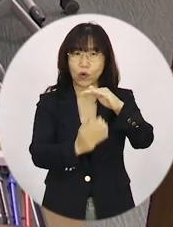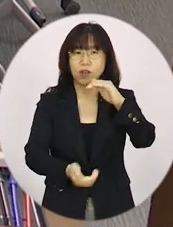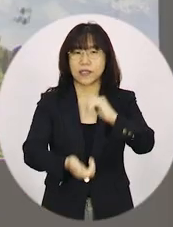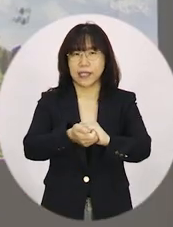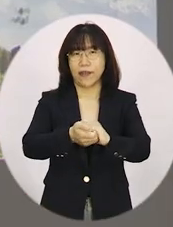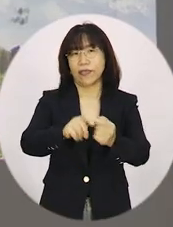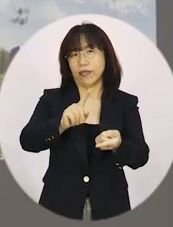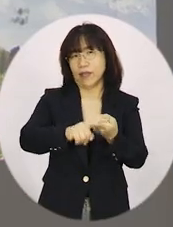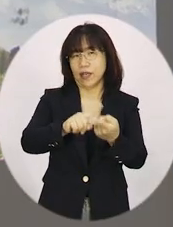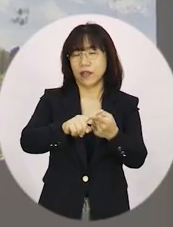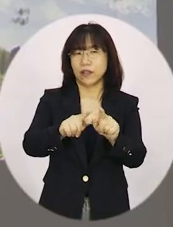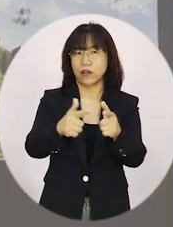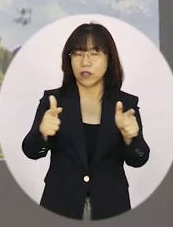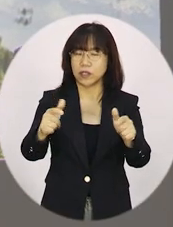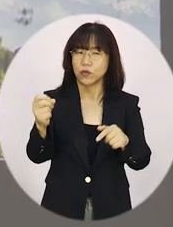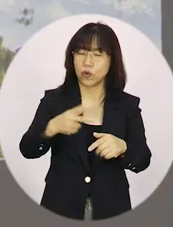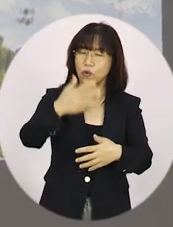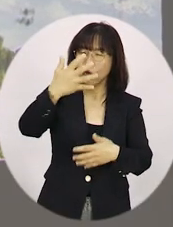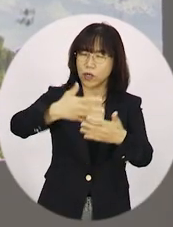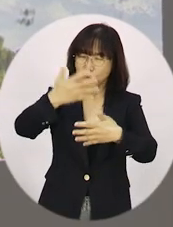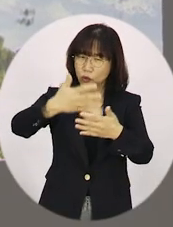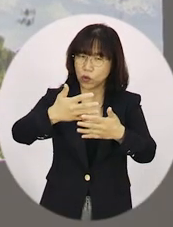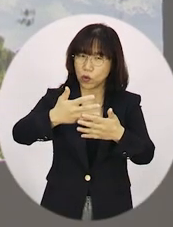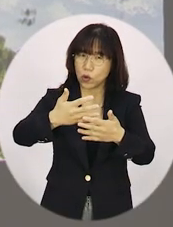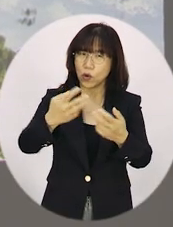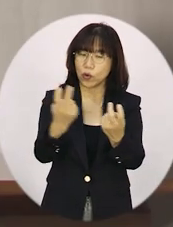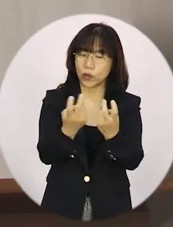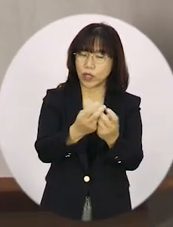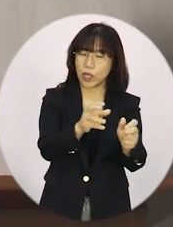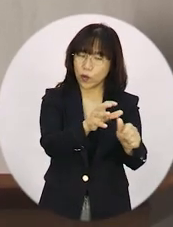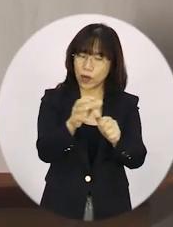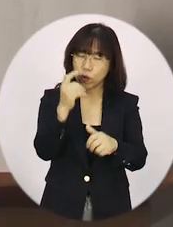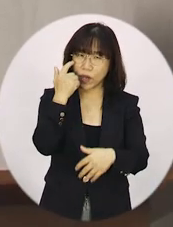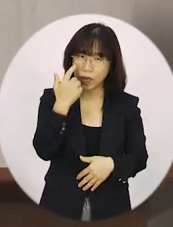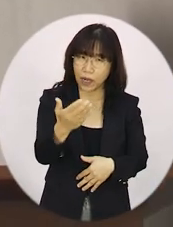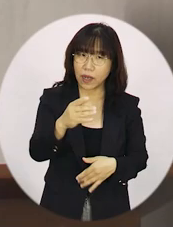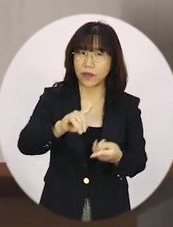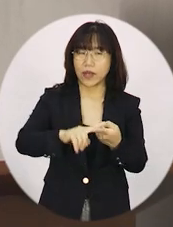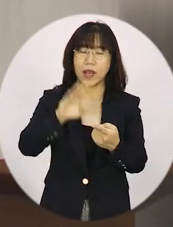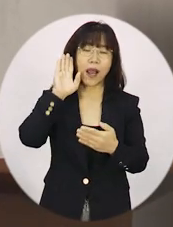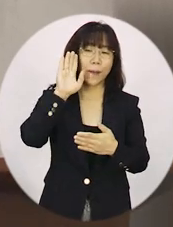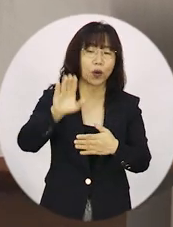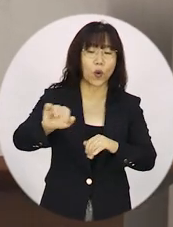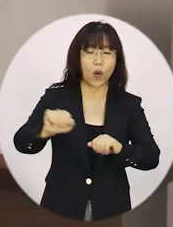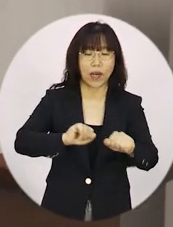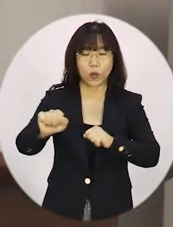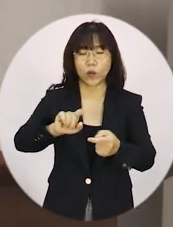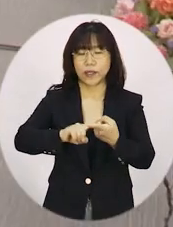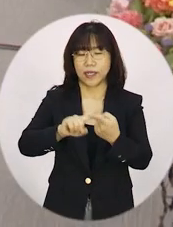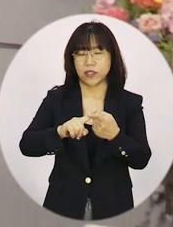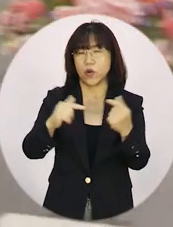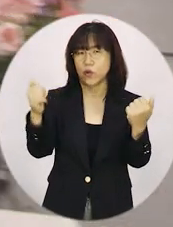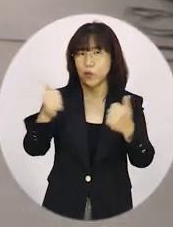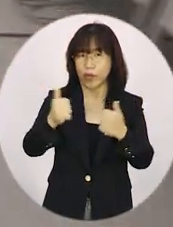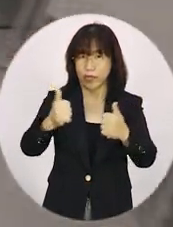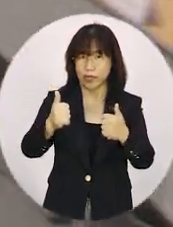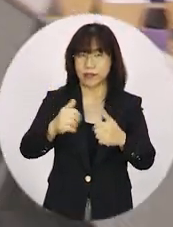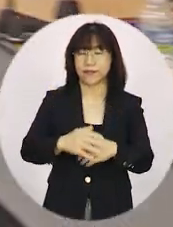고도제한 완화 홍보영상제작 완료에 따른 활용방안 등 향후 활동 계획도 논의했습니다